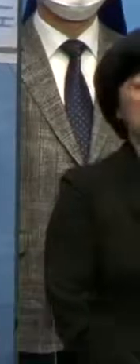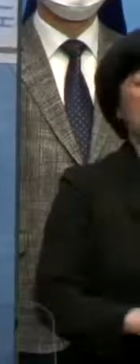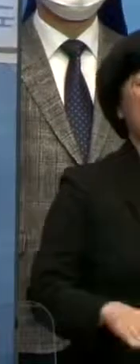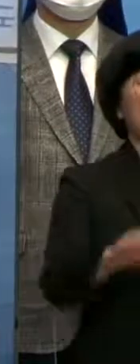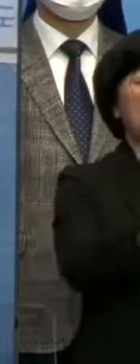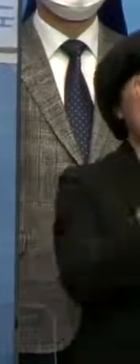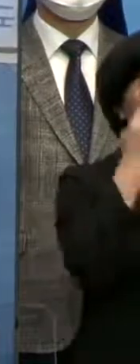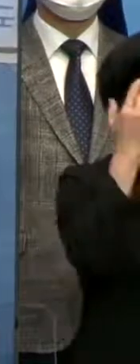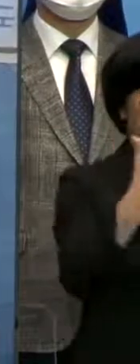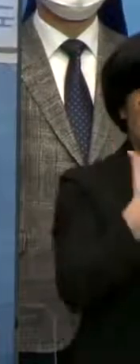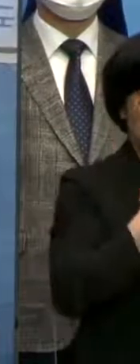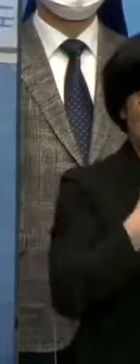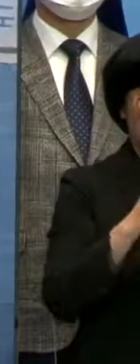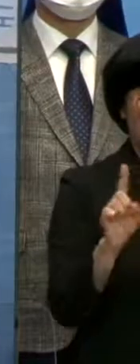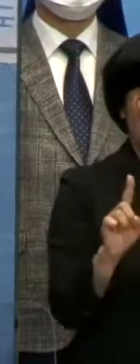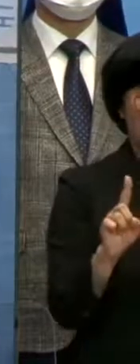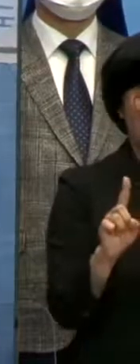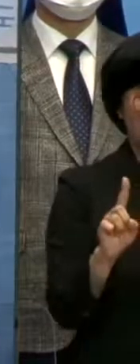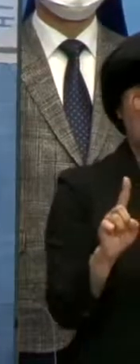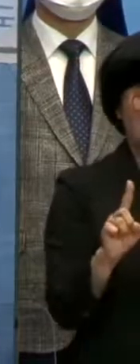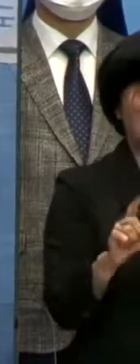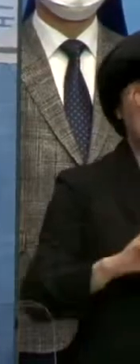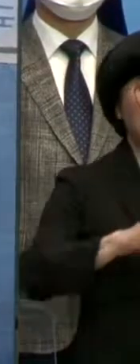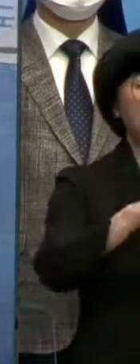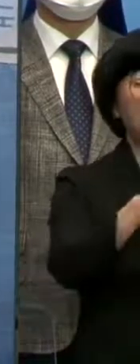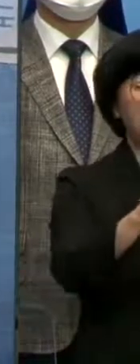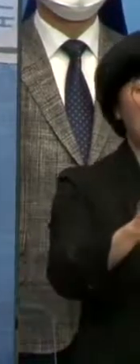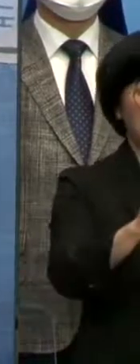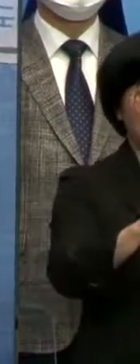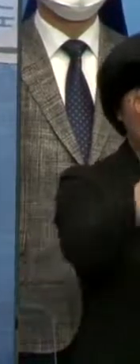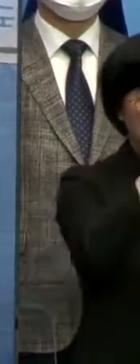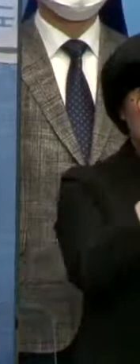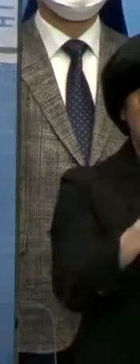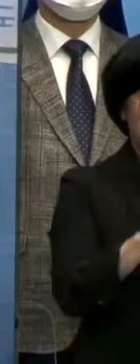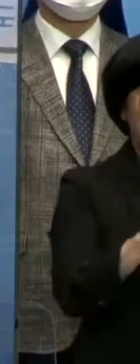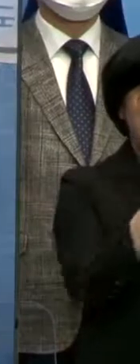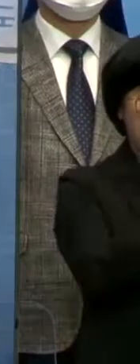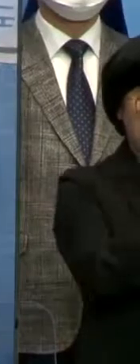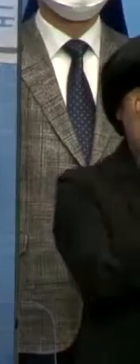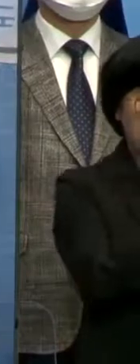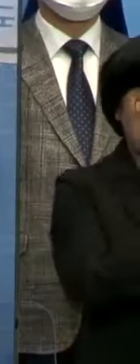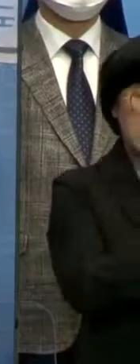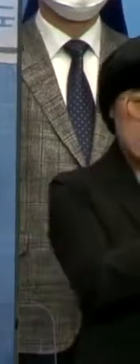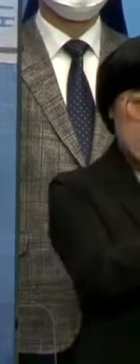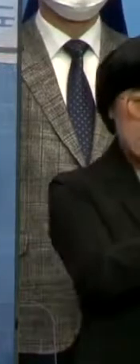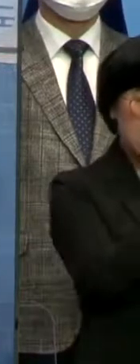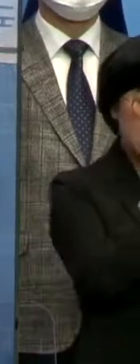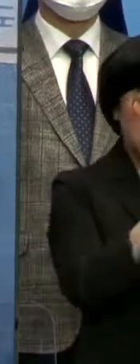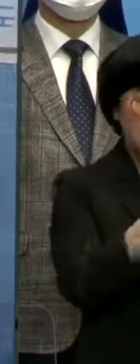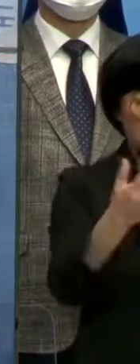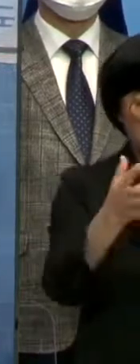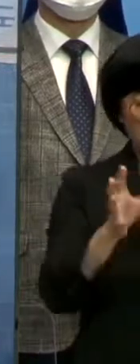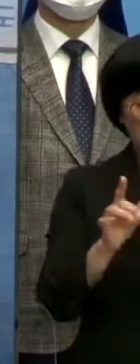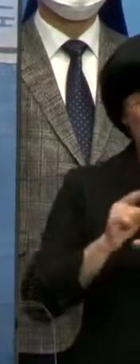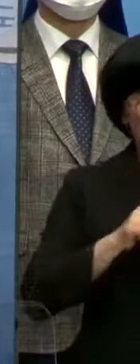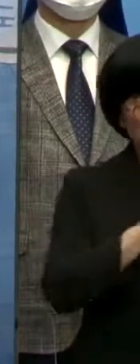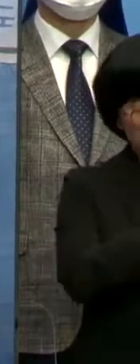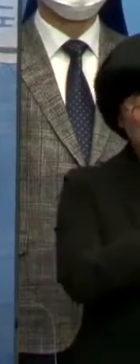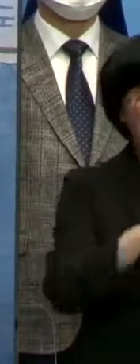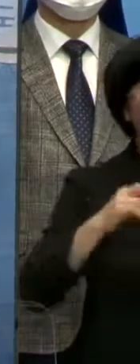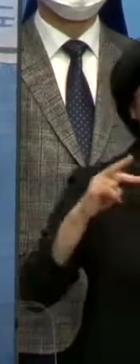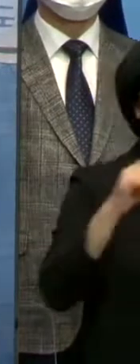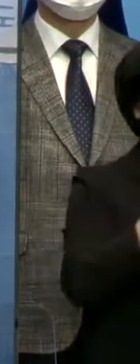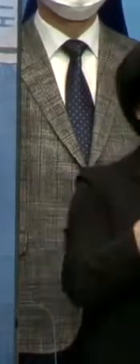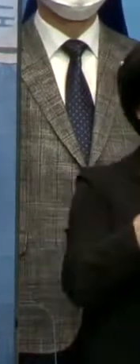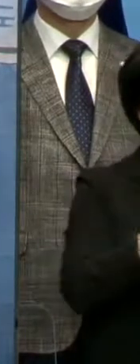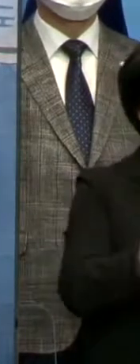우리는 묻지 않을 수 없습니다. 다수 국민이 환자안전3법에 대해 지지하는 가운데 야당이 주장하는 논란이라는